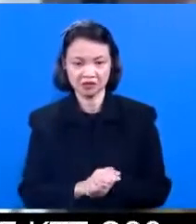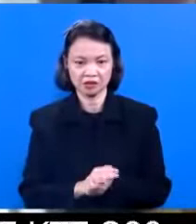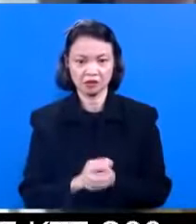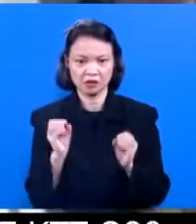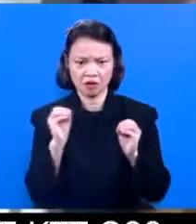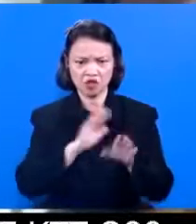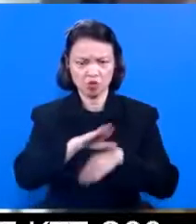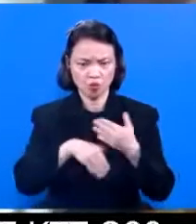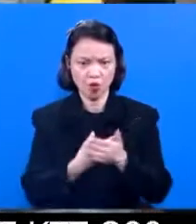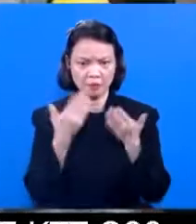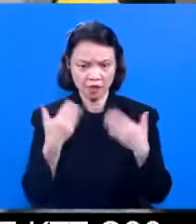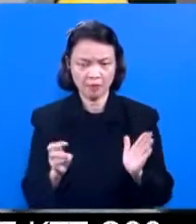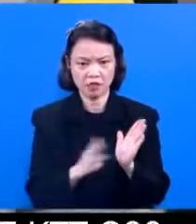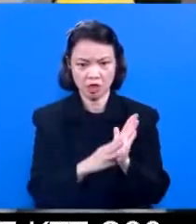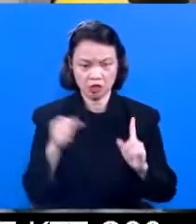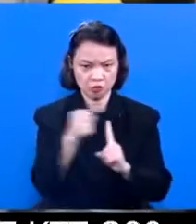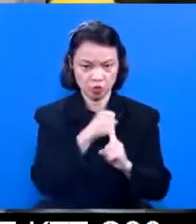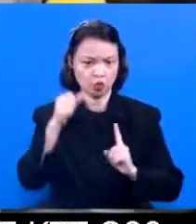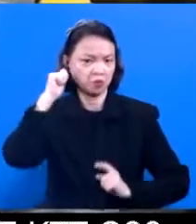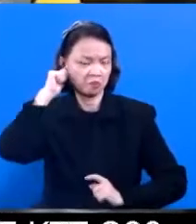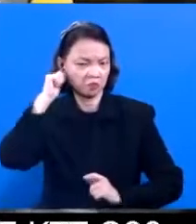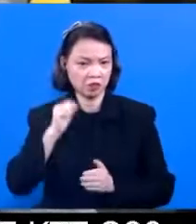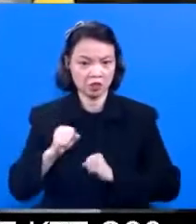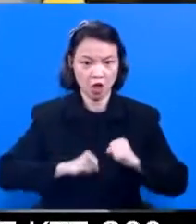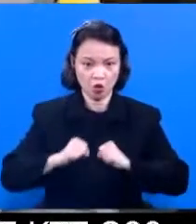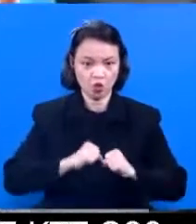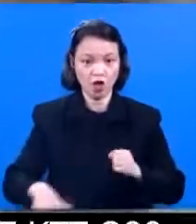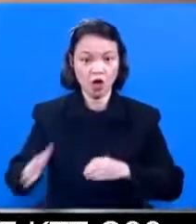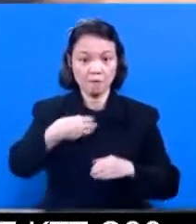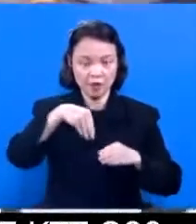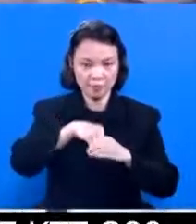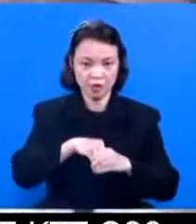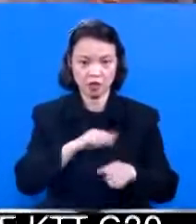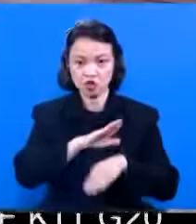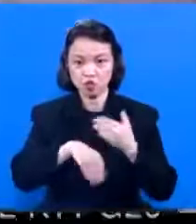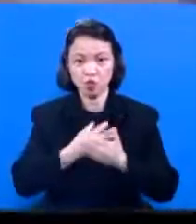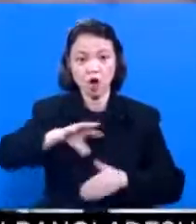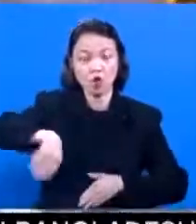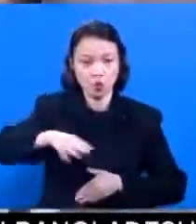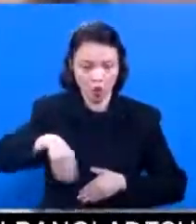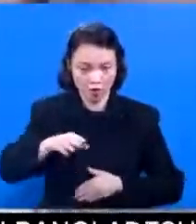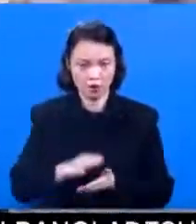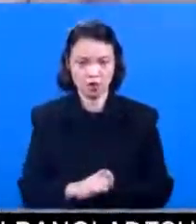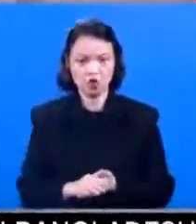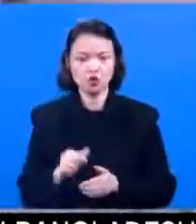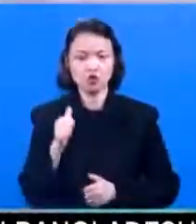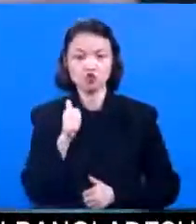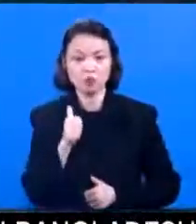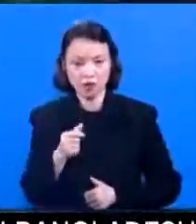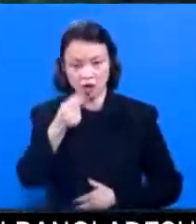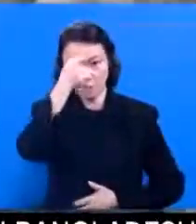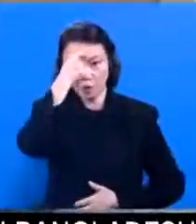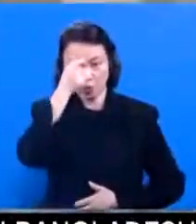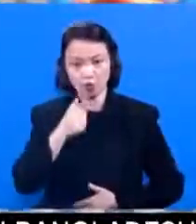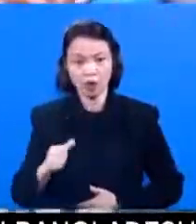tidak semua penyelesaian kasus kekerasan terhadap perempuan dilakukan menggunakan sistem keadilan restoratif agar pelaku bisa didorong untuk